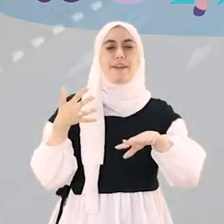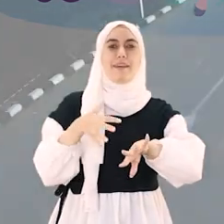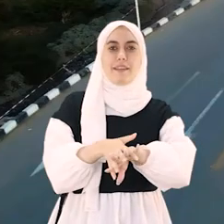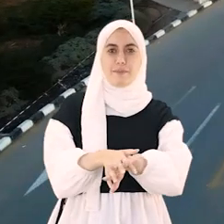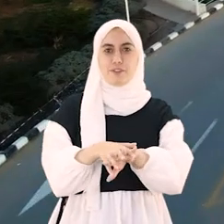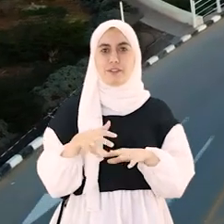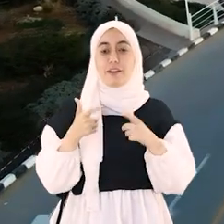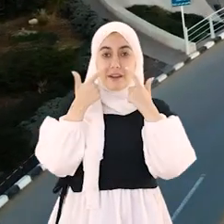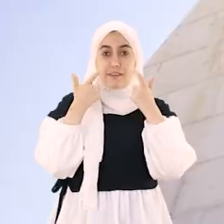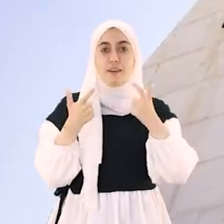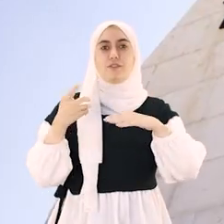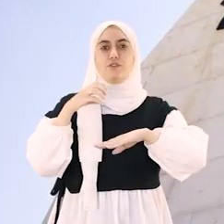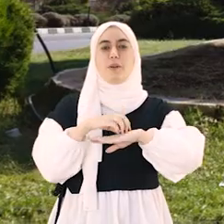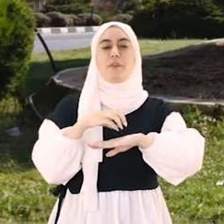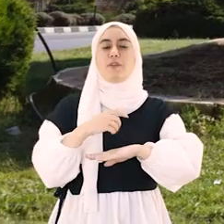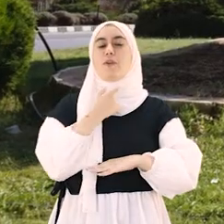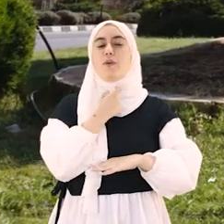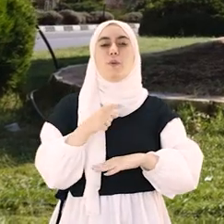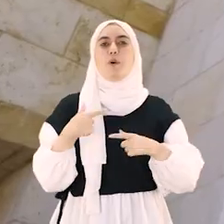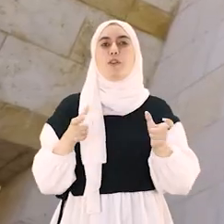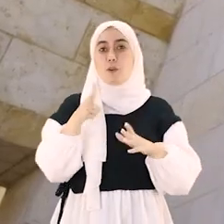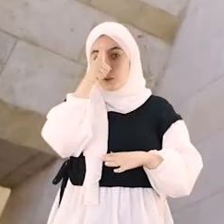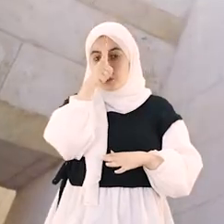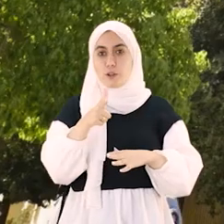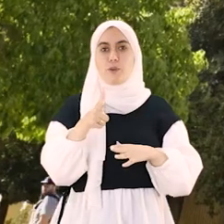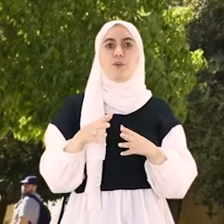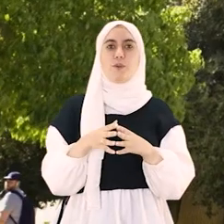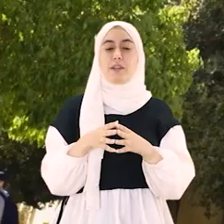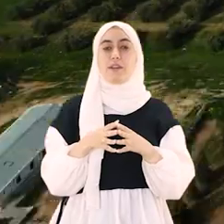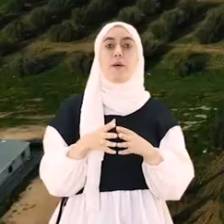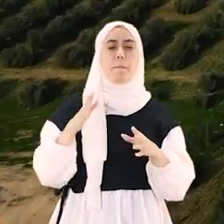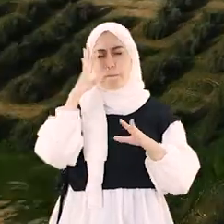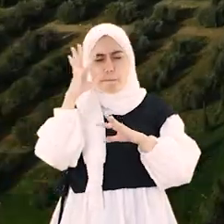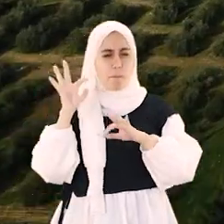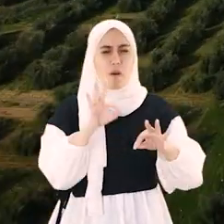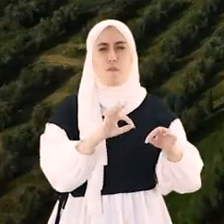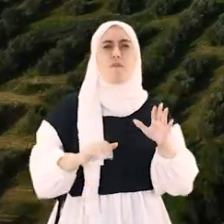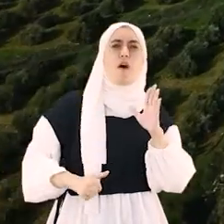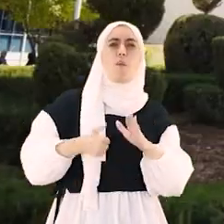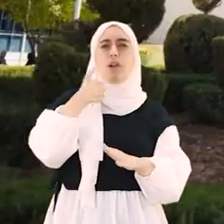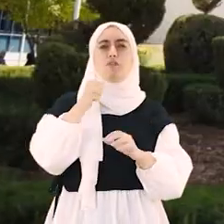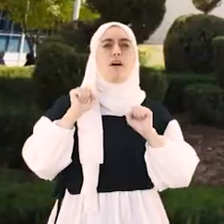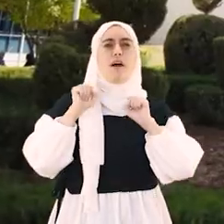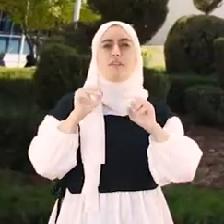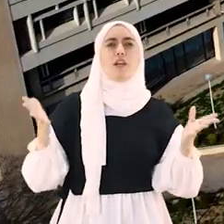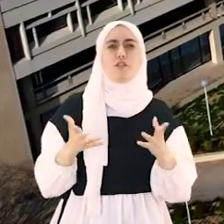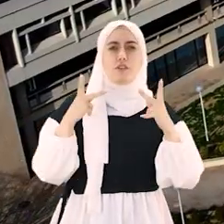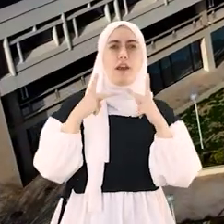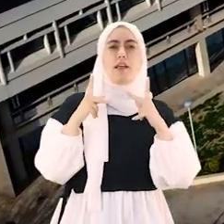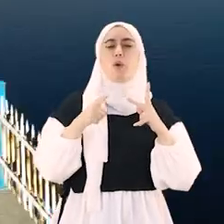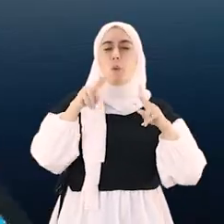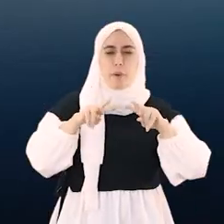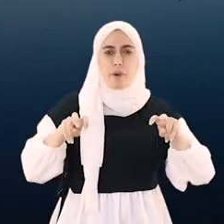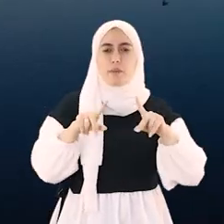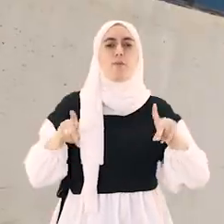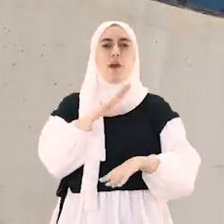دامج تحرص جامعه العلوم والتكنولوجيا الاردنيه لتكون مثالا يحتذى في الشؤون الاكاديميه